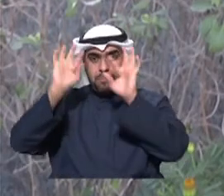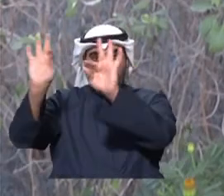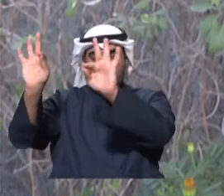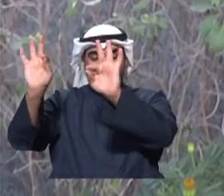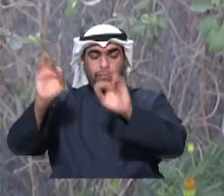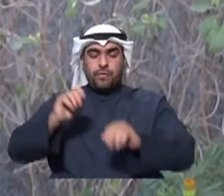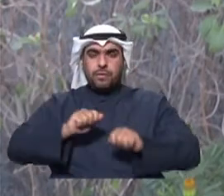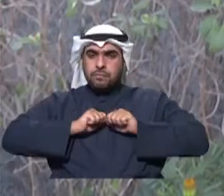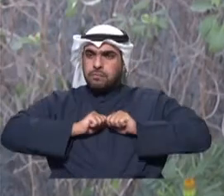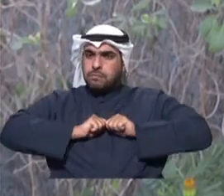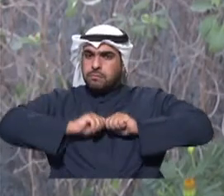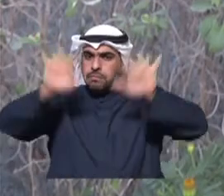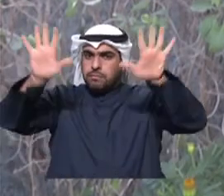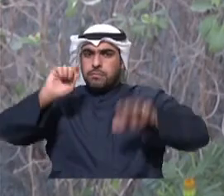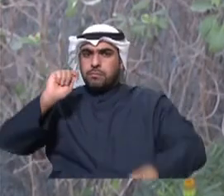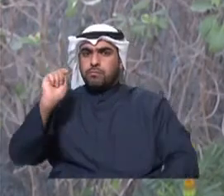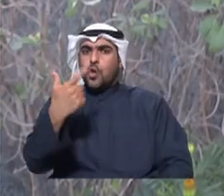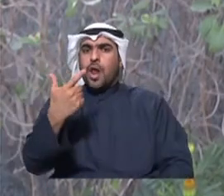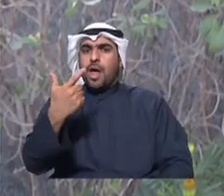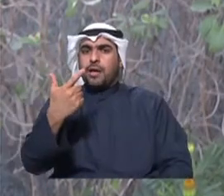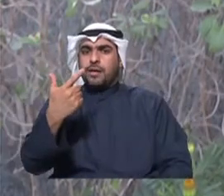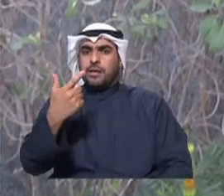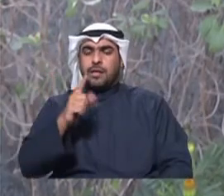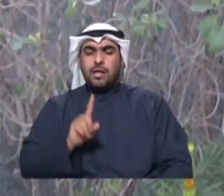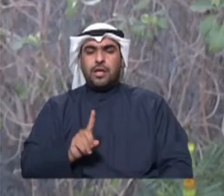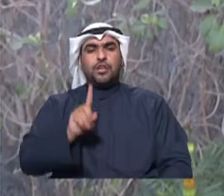عمره قصير، وقد يكون بداية